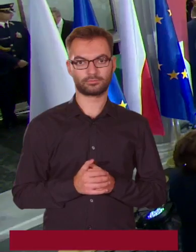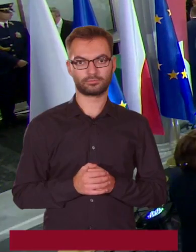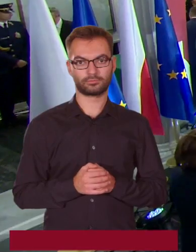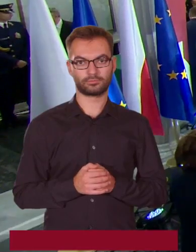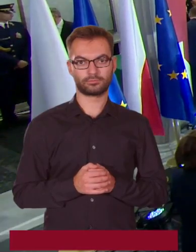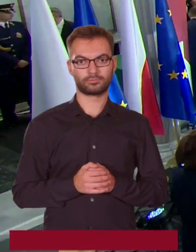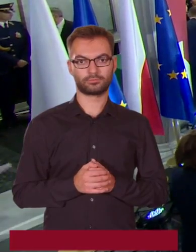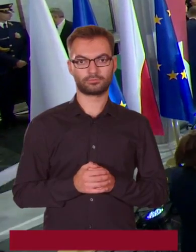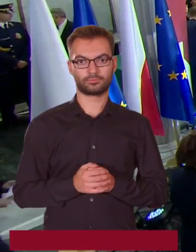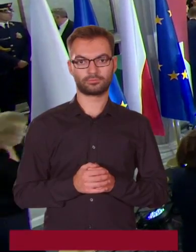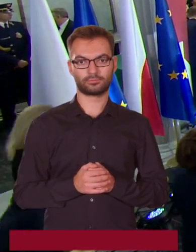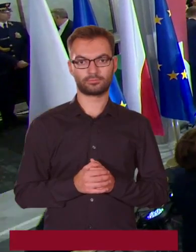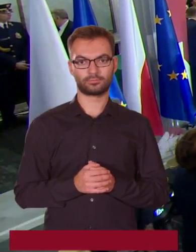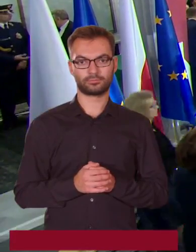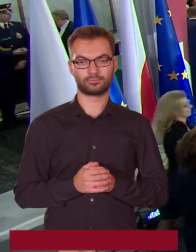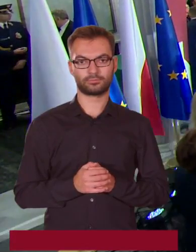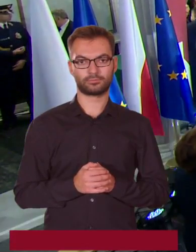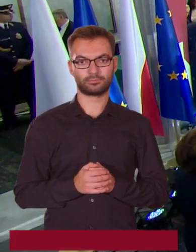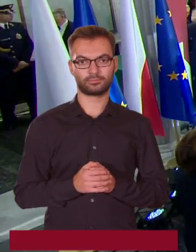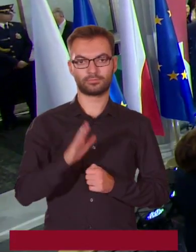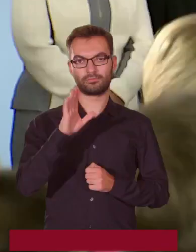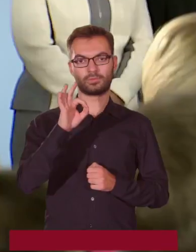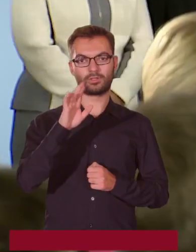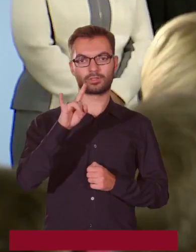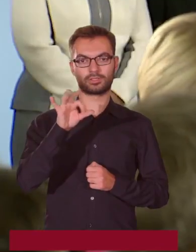Proszę pana Borysa Piotra Budkę.